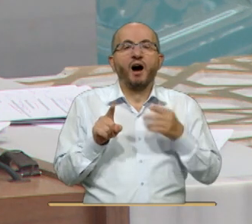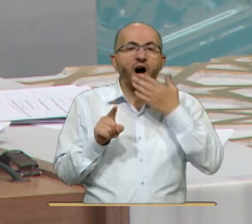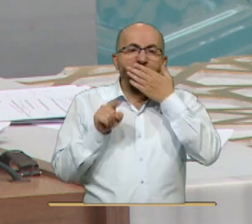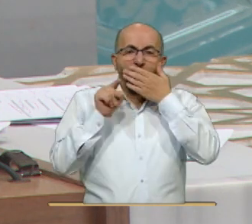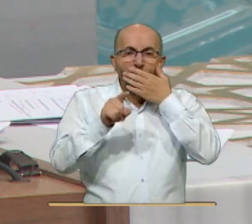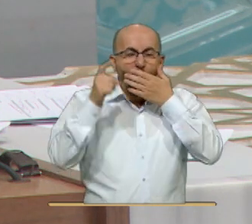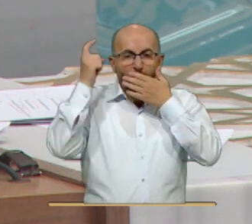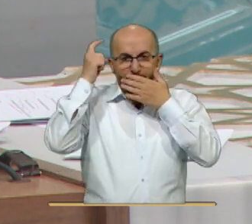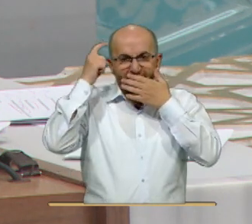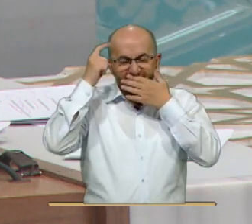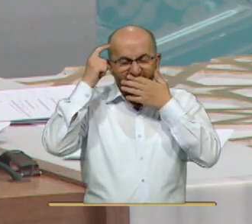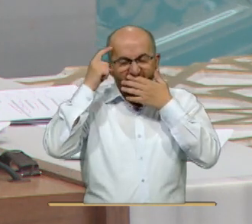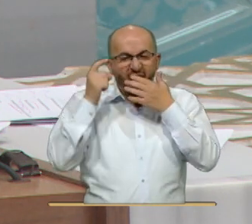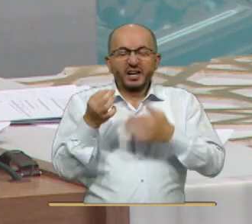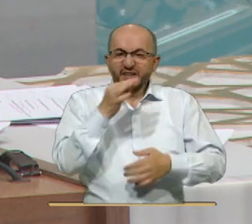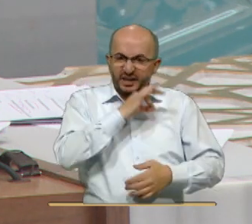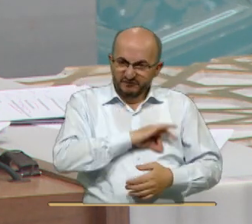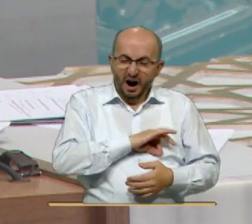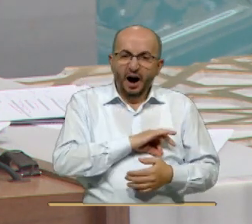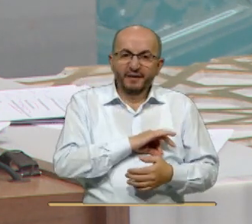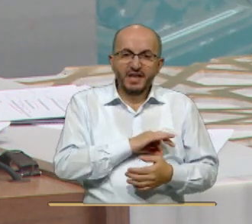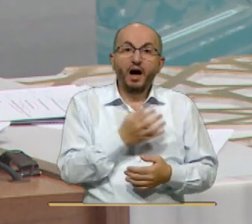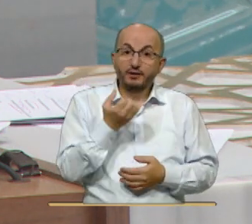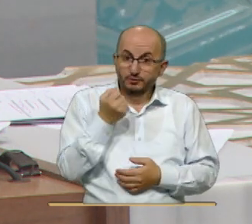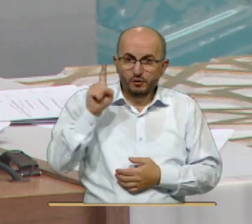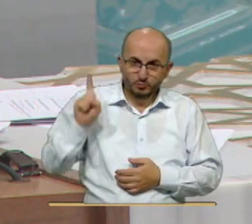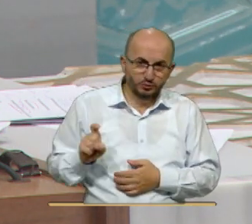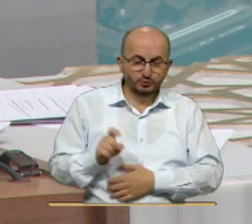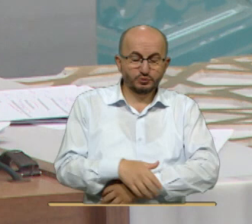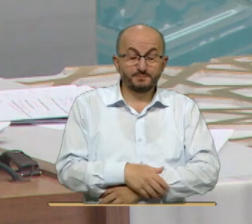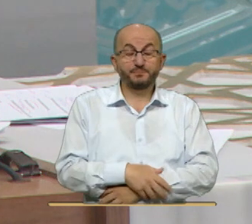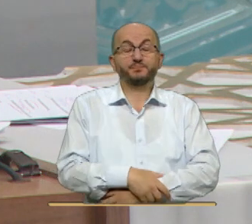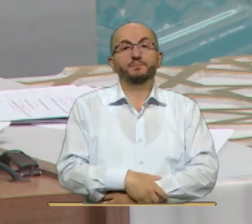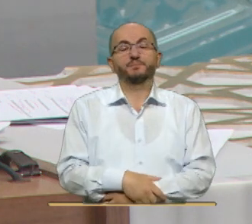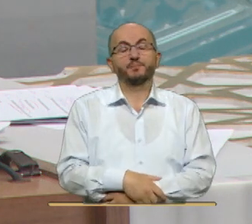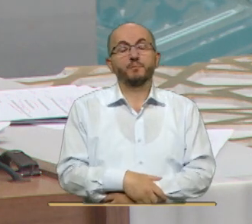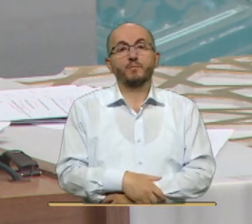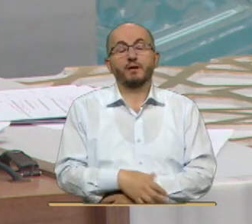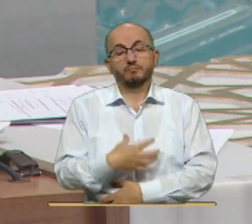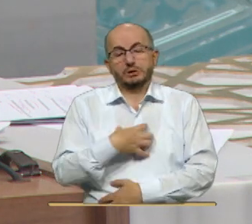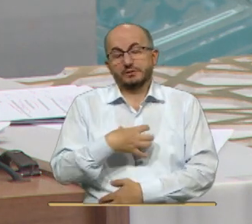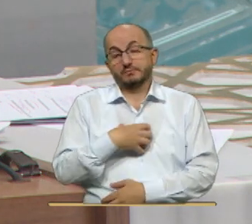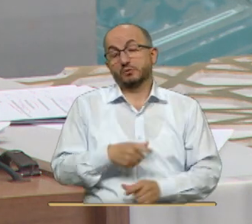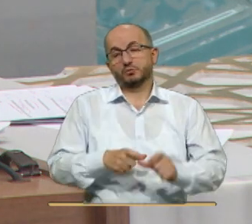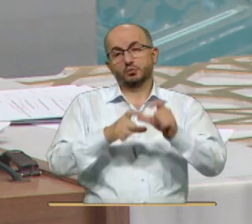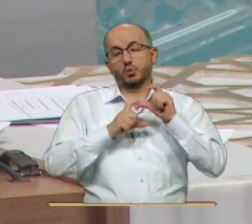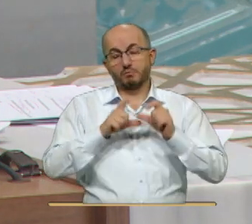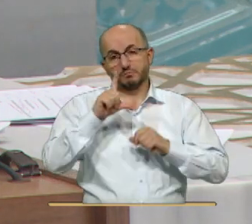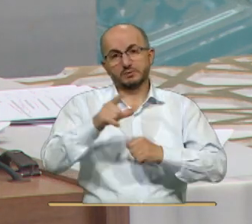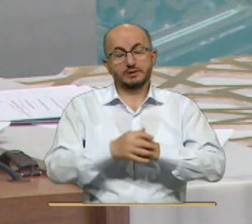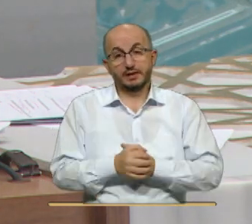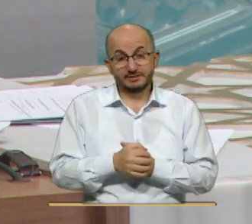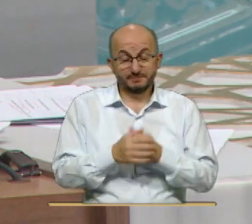bu bilgiden ne kadar istifade ediyoruz? Evet. Bunu kendimize sormamız